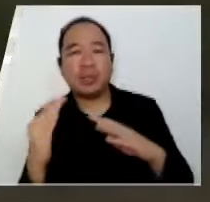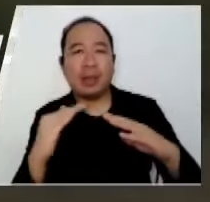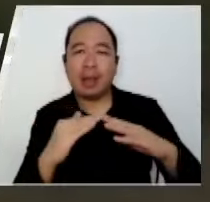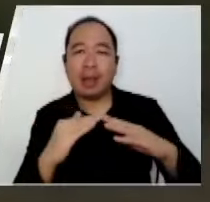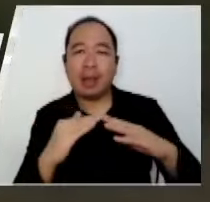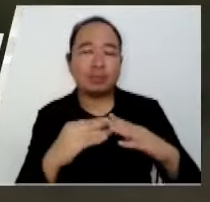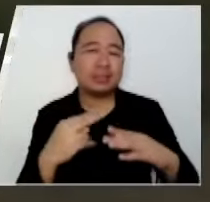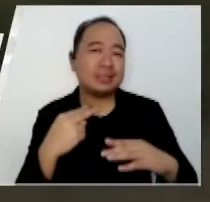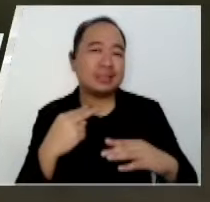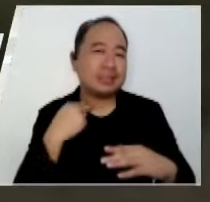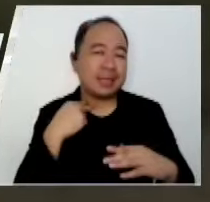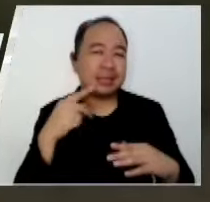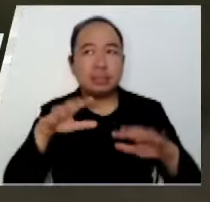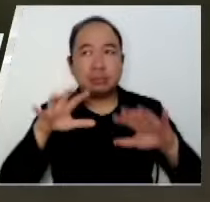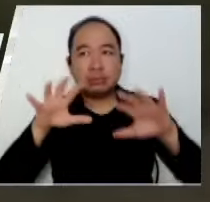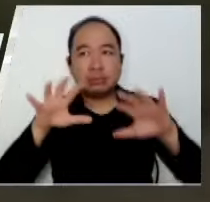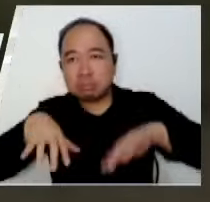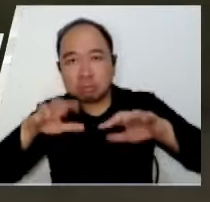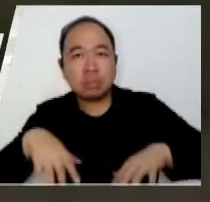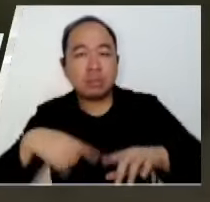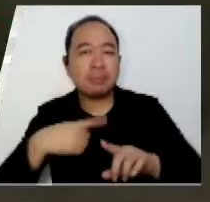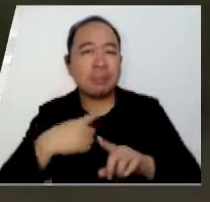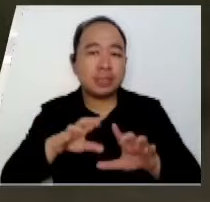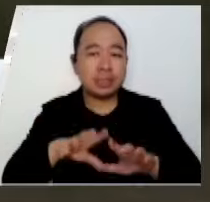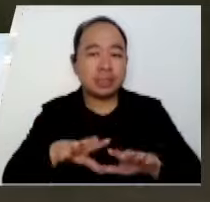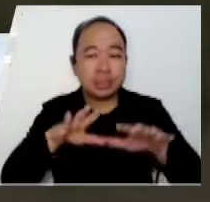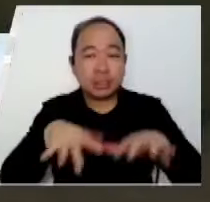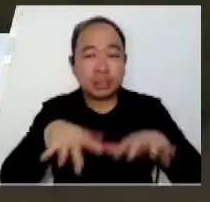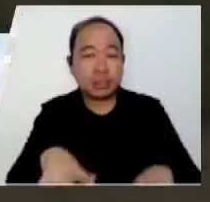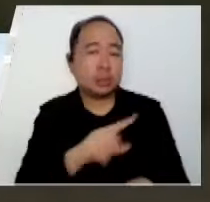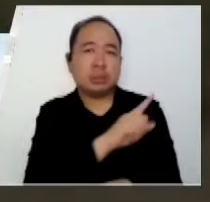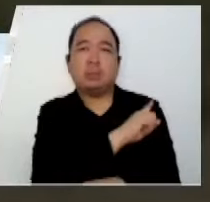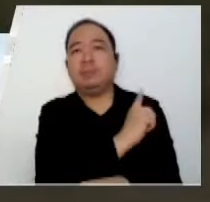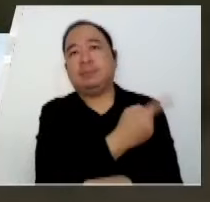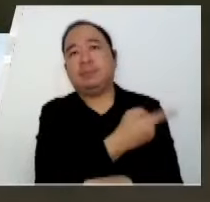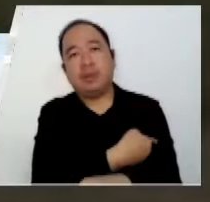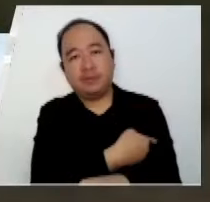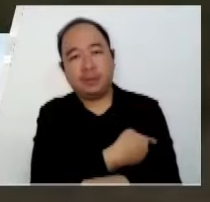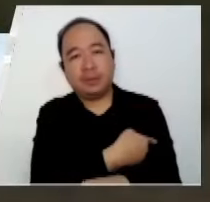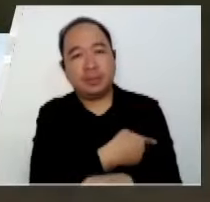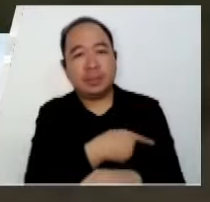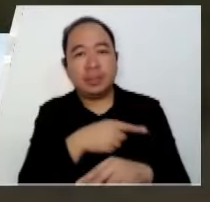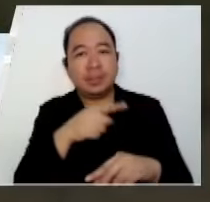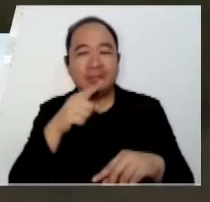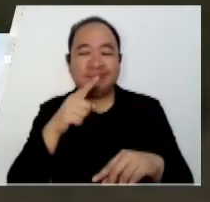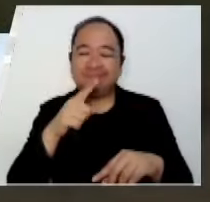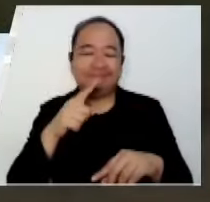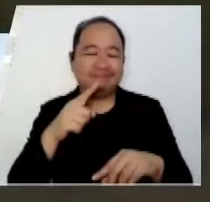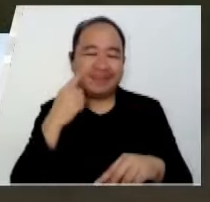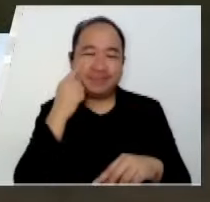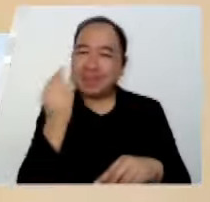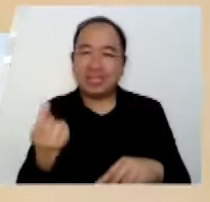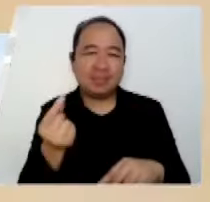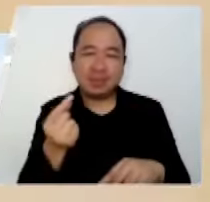ulan tapos ang agos ng tubig is malakas rin. Hindi po namin makakaya. Mahirap